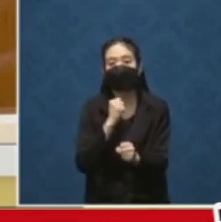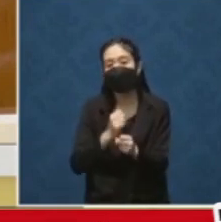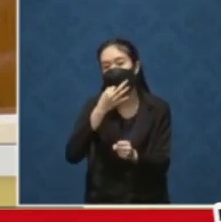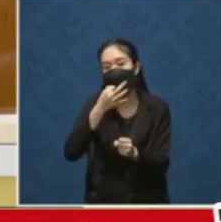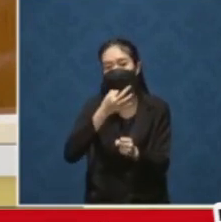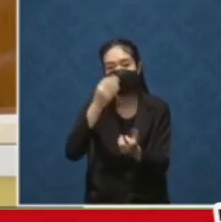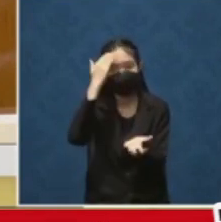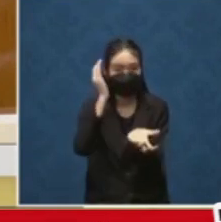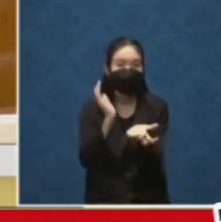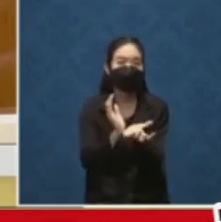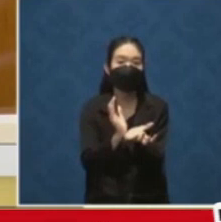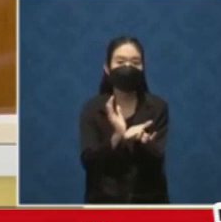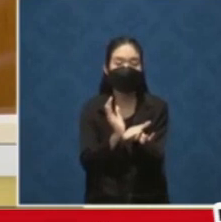ทวน